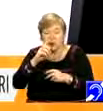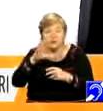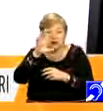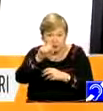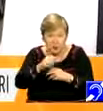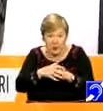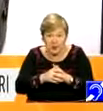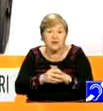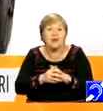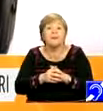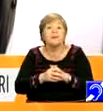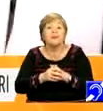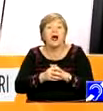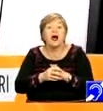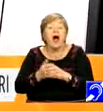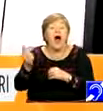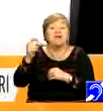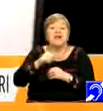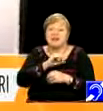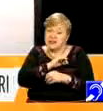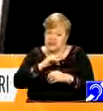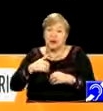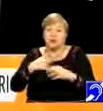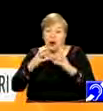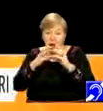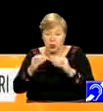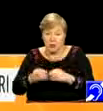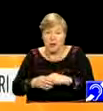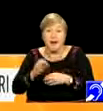polițiștii italieni, a venit singură în țară pe